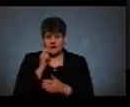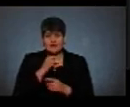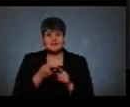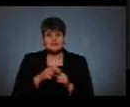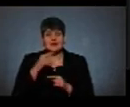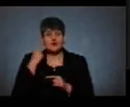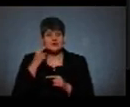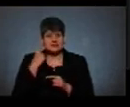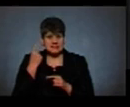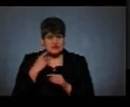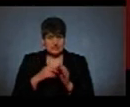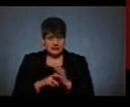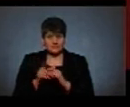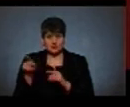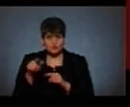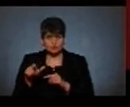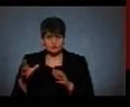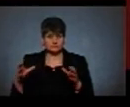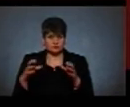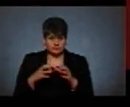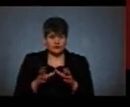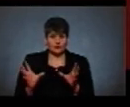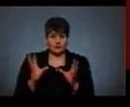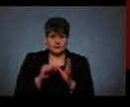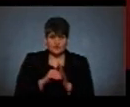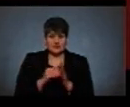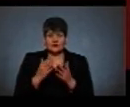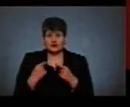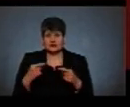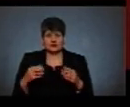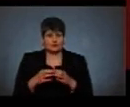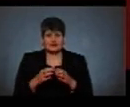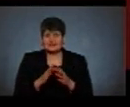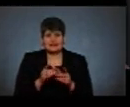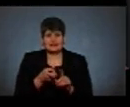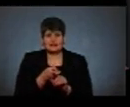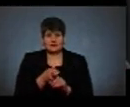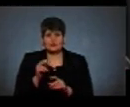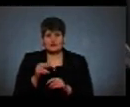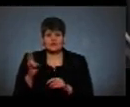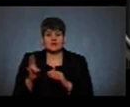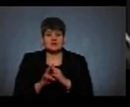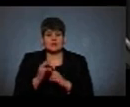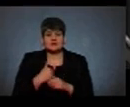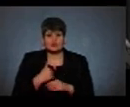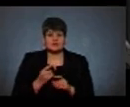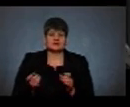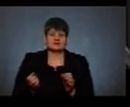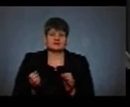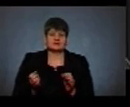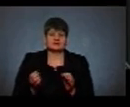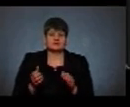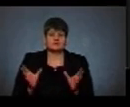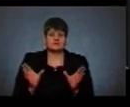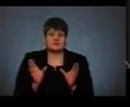російську церкву, що їхні громади теж прийдуть. Звичайно, якщо інші громади, які не належать до православної церкви, теж захочуть звернутися і приєднатися до Православної